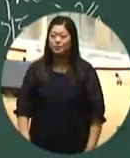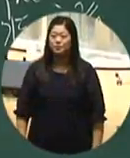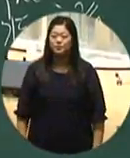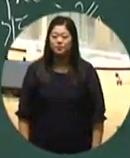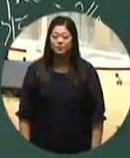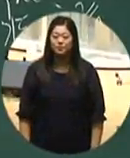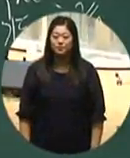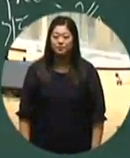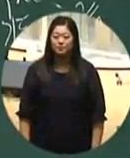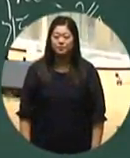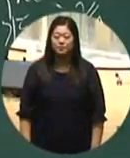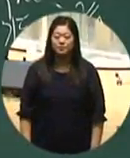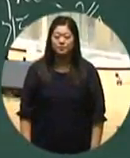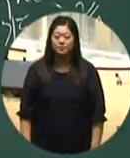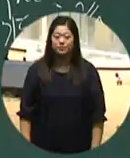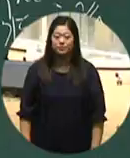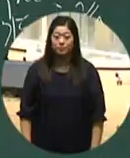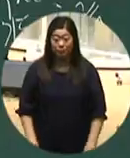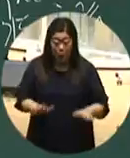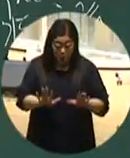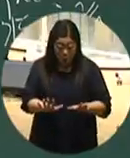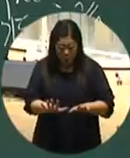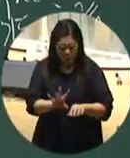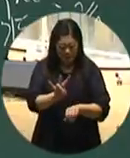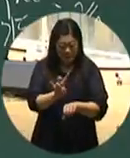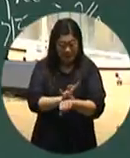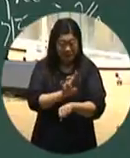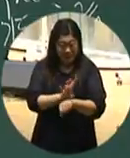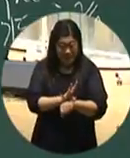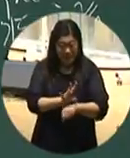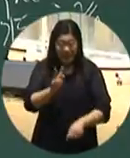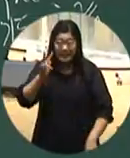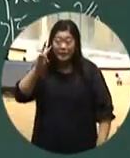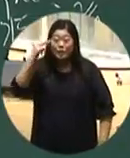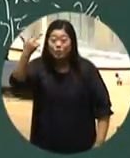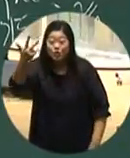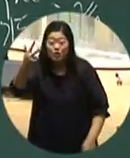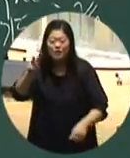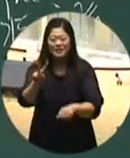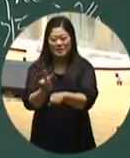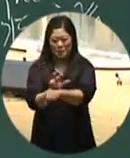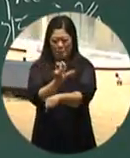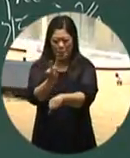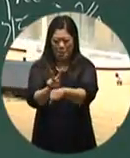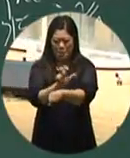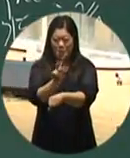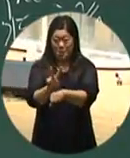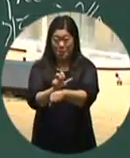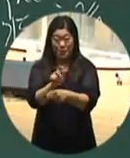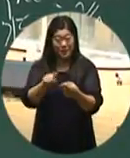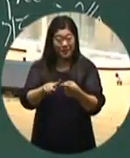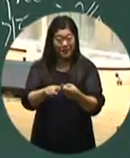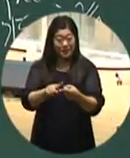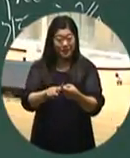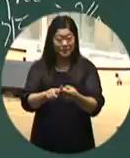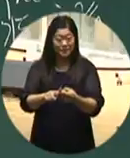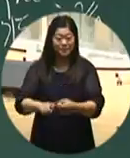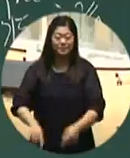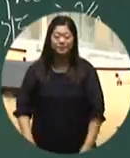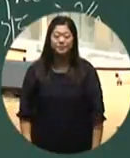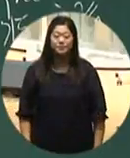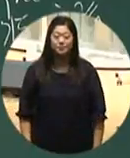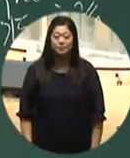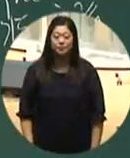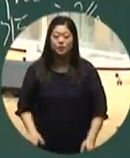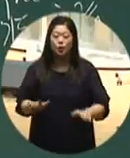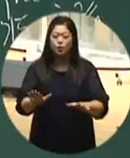다음 주에는 25시에 대해서 한번 연구를 해보겠습니다. Next week I'm going to talk about 25 hours. 오늘 여러분에게 진짜